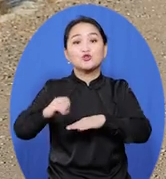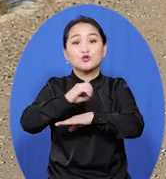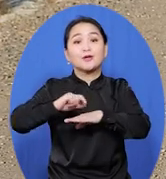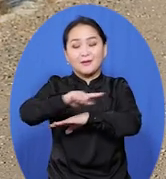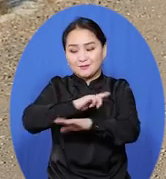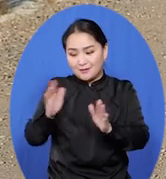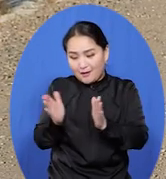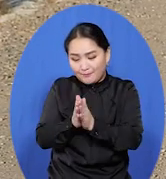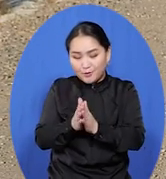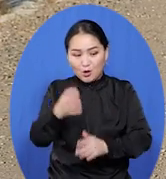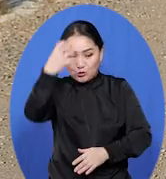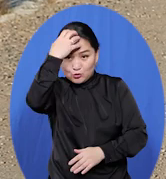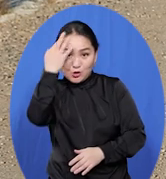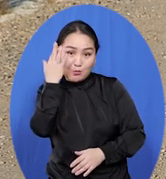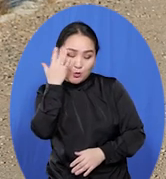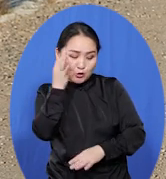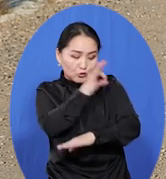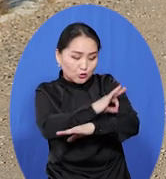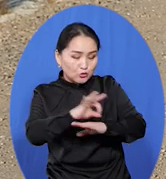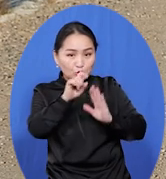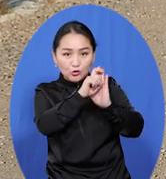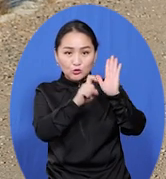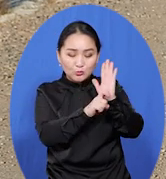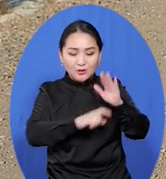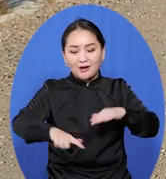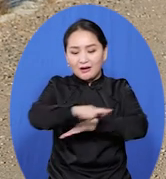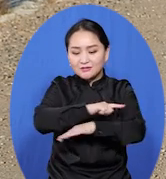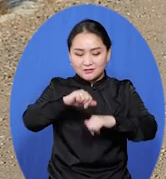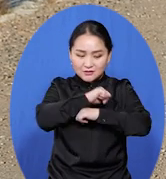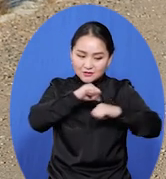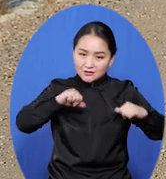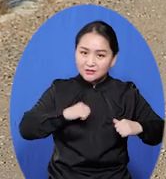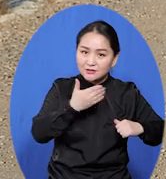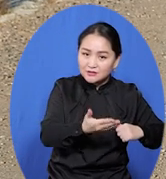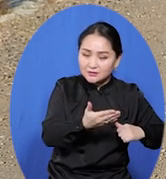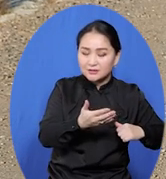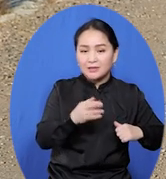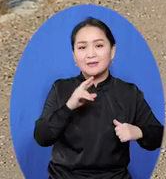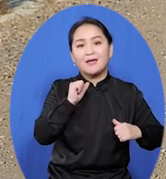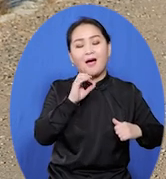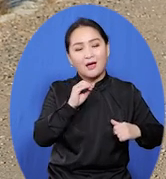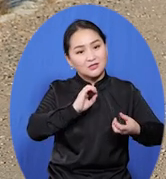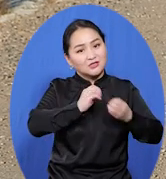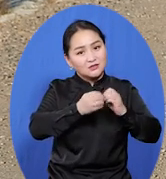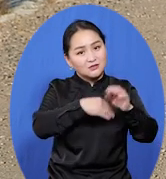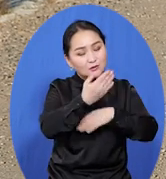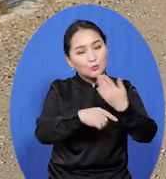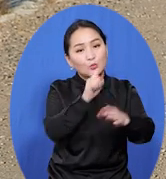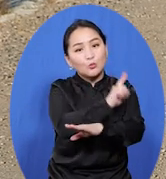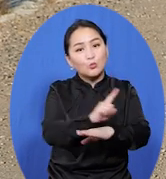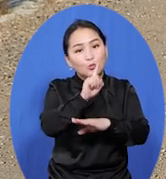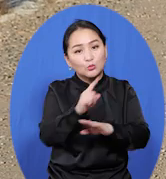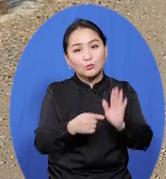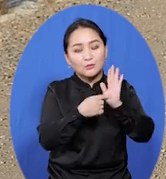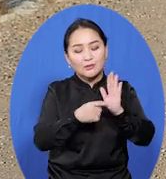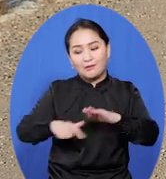чиглэлд авширгажулж байгаа төрийн бодлого, арга хэмжээ, төсөл хөтөлбөрүүд хөрсөн дээрээ ард иргэдийн дунд, олон нийтийн дунд хэрхэн хэрэгжиж ямар үр дүн гарч байгааг